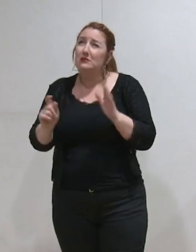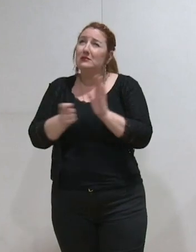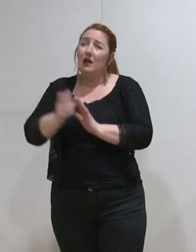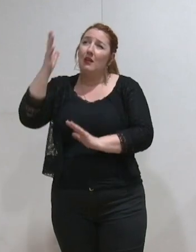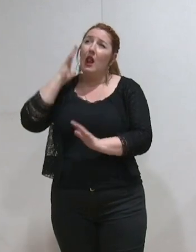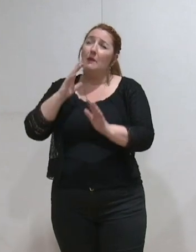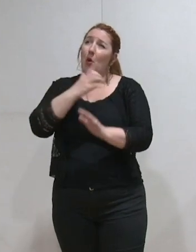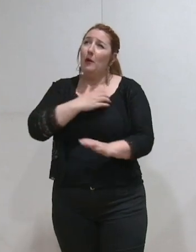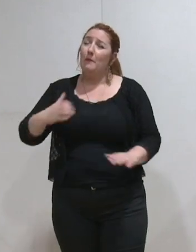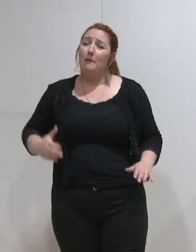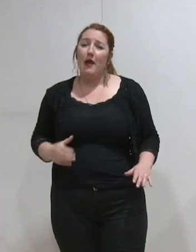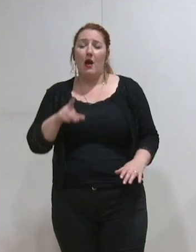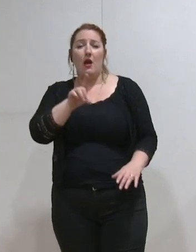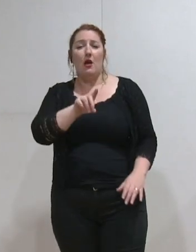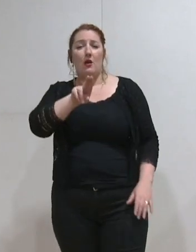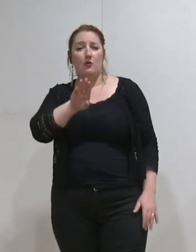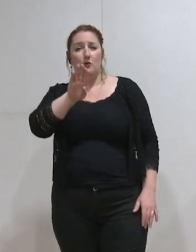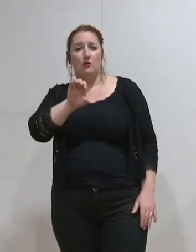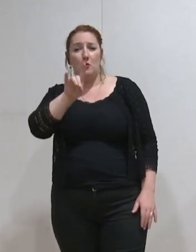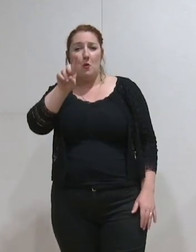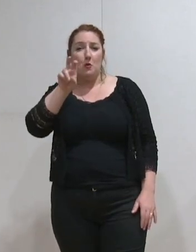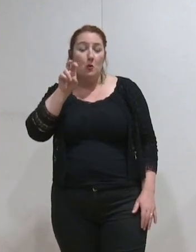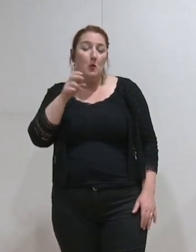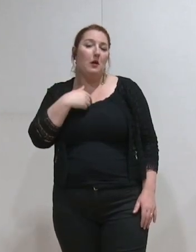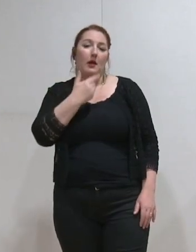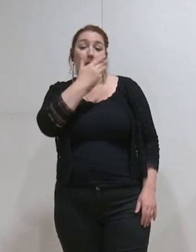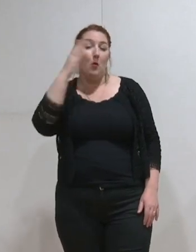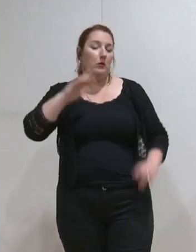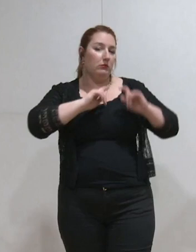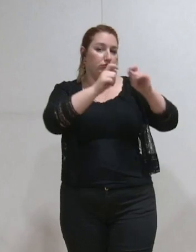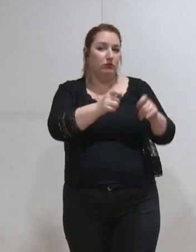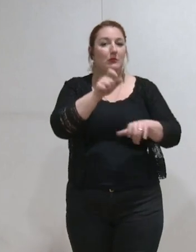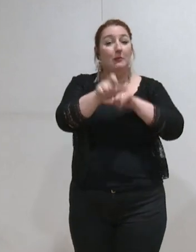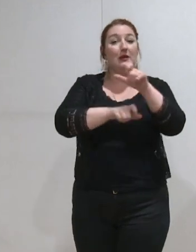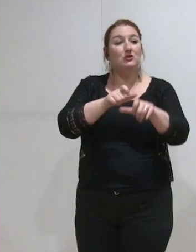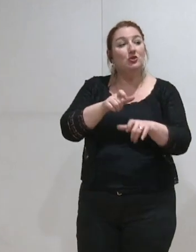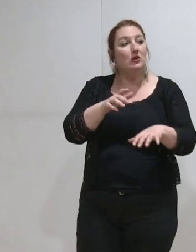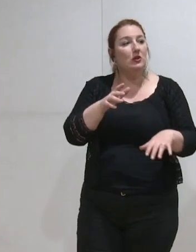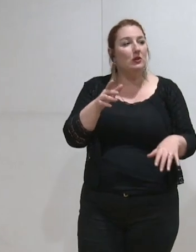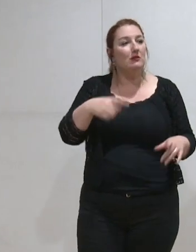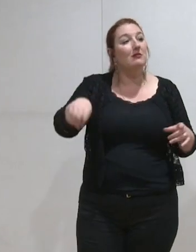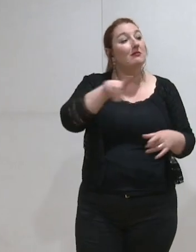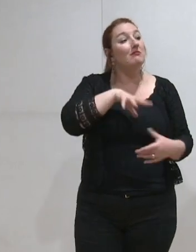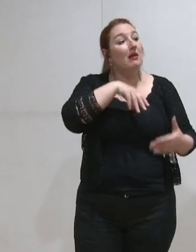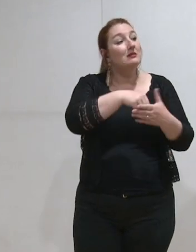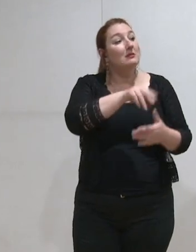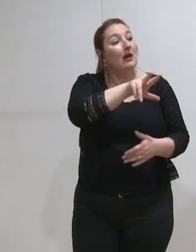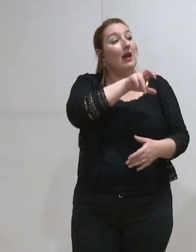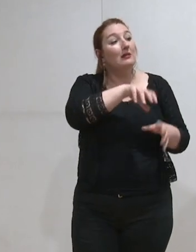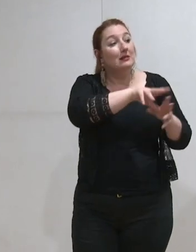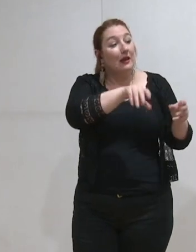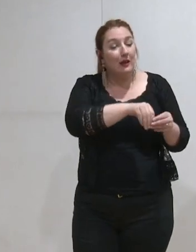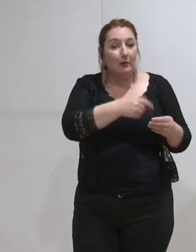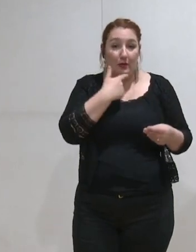attributions du temps d'une municipalité où certains d'entre vous participaient et aujourd'hui ils ne veulent toujours pas en partir je pense